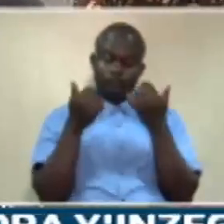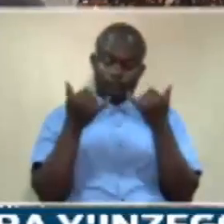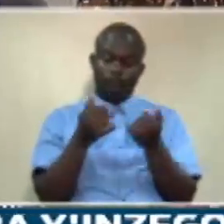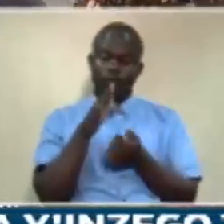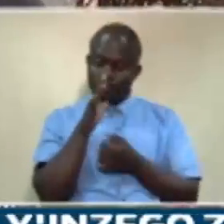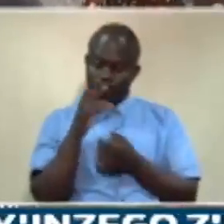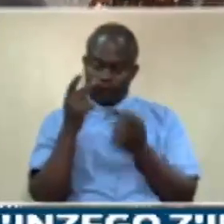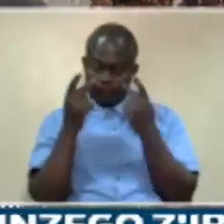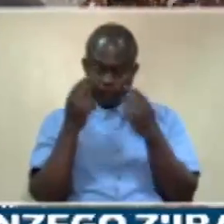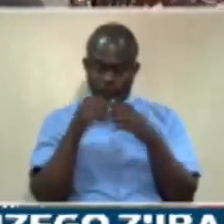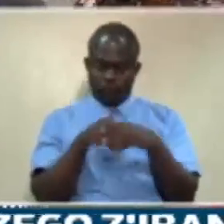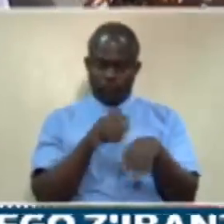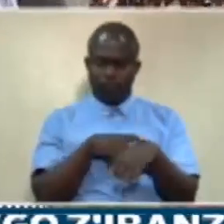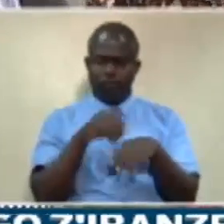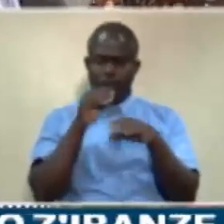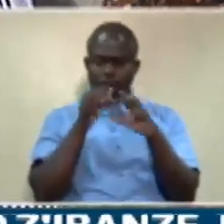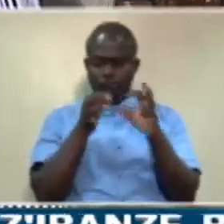ugutinda kubona umwanya wo kwisobanura